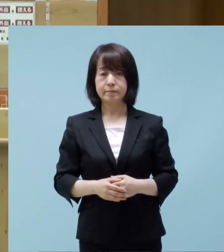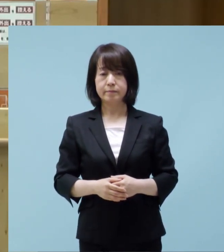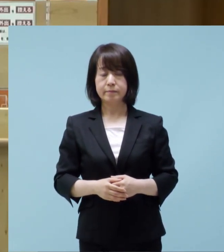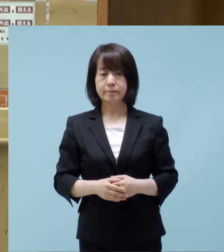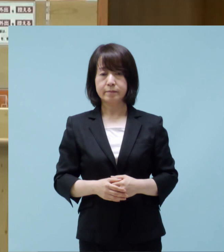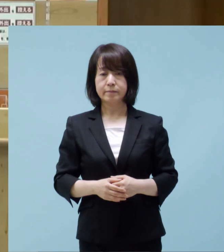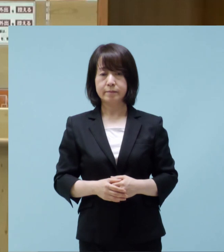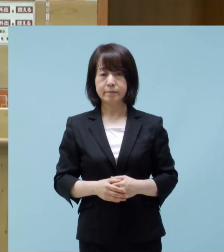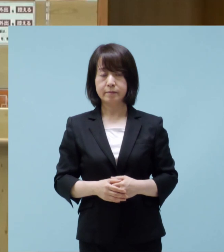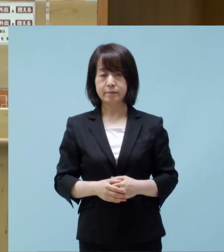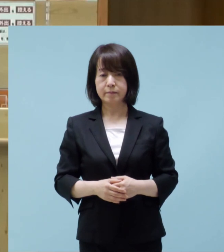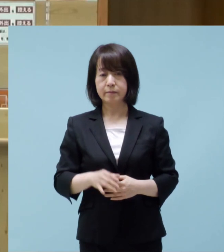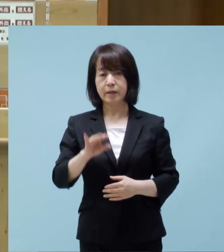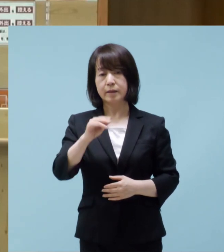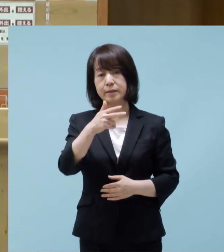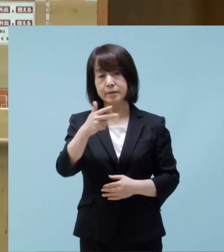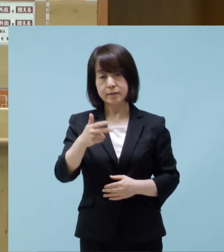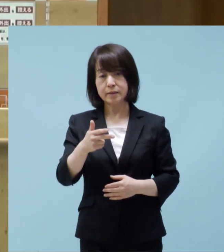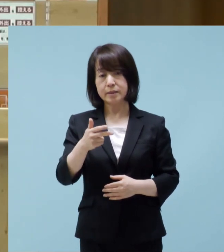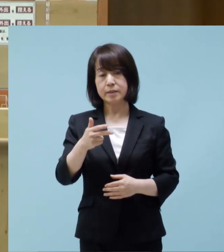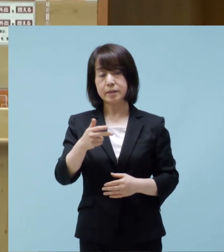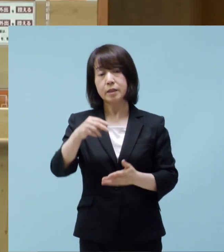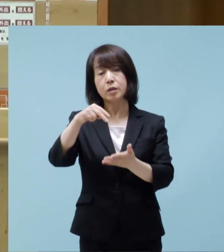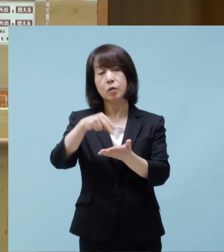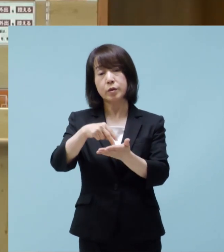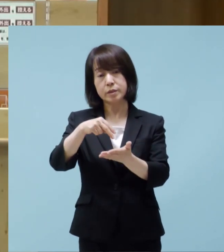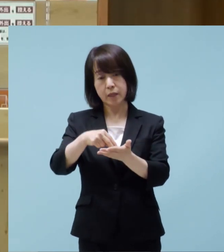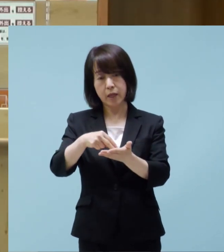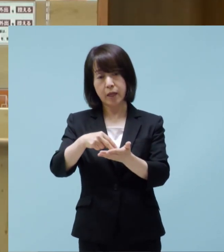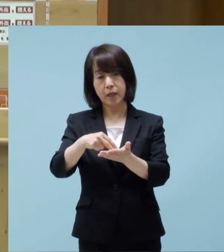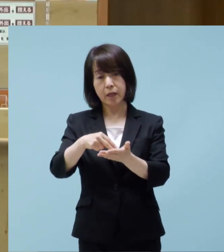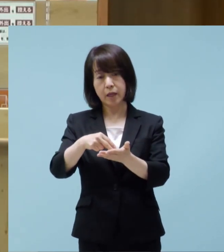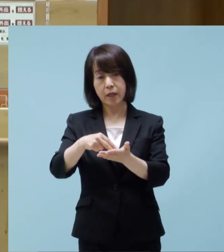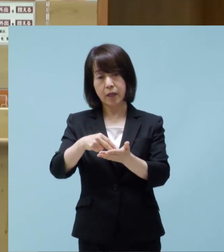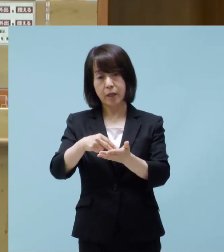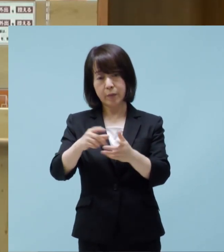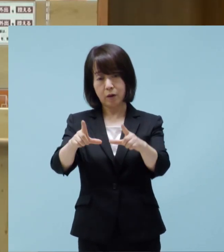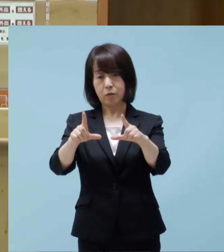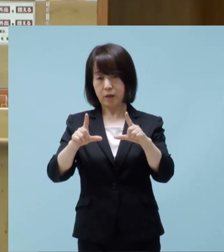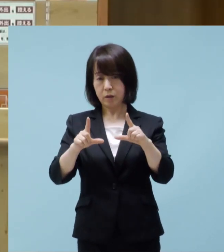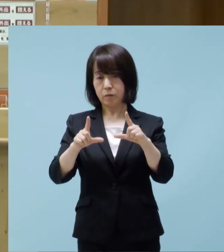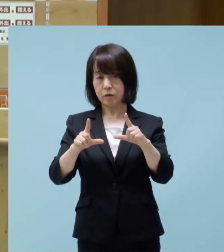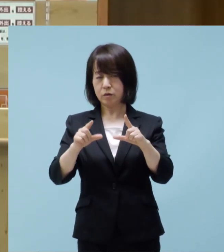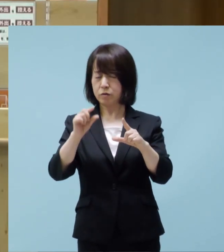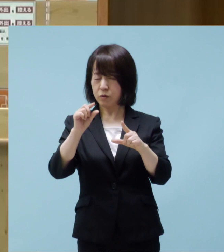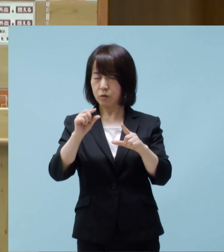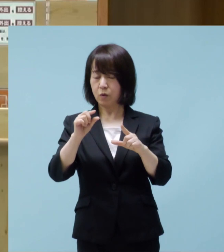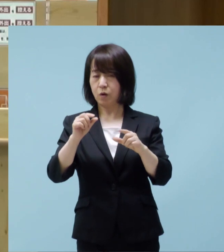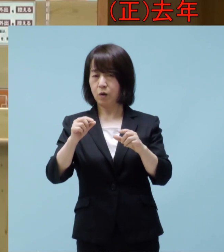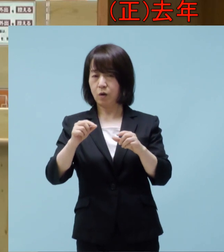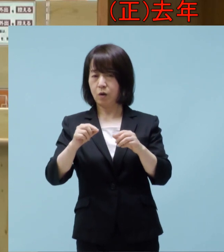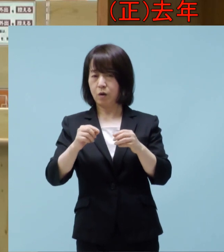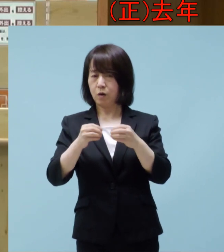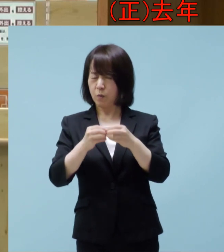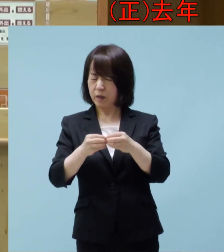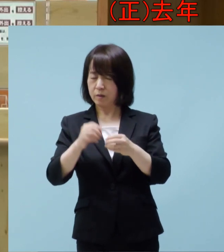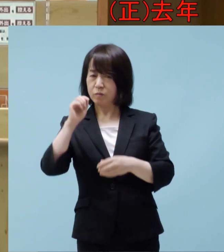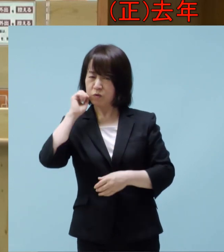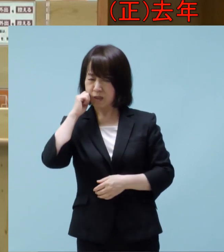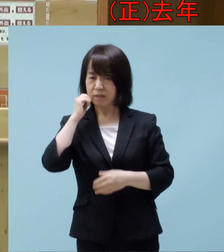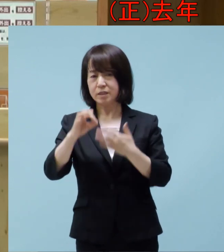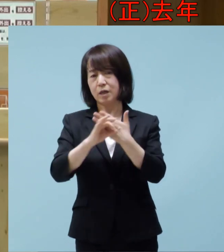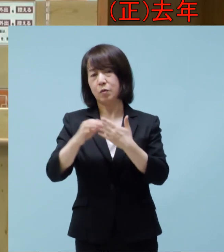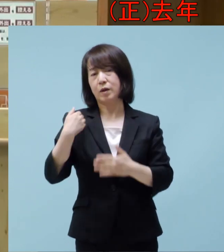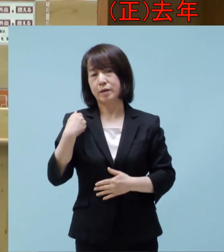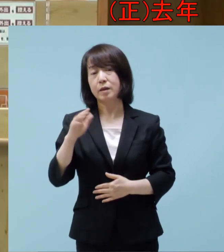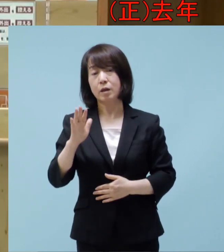としてちょっとお答えいただくのには多少細かすぎるところがあったら、ちょっと難しいかもしれないんですけども、まずその今、去年